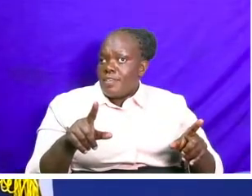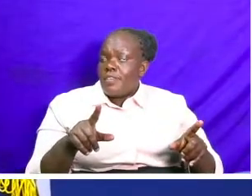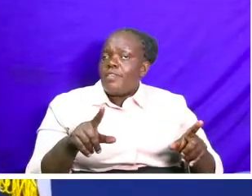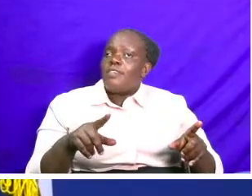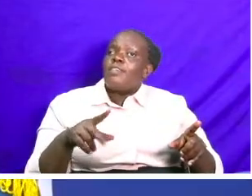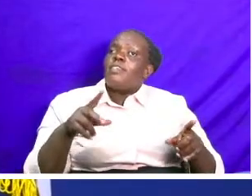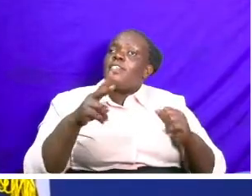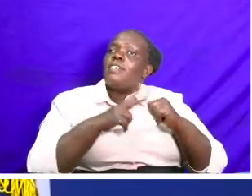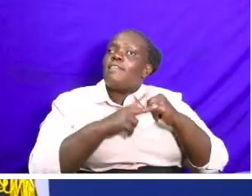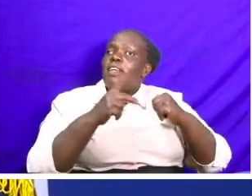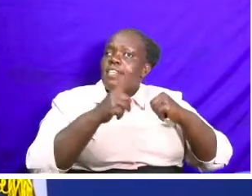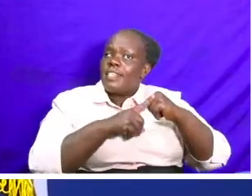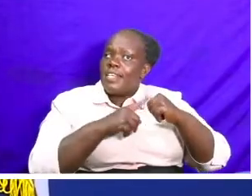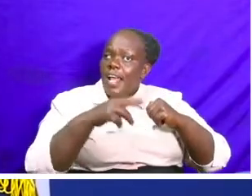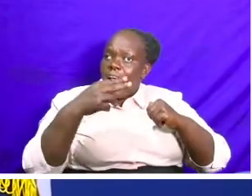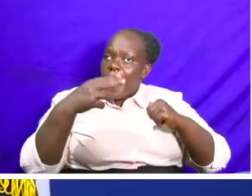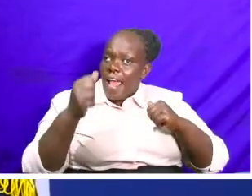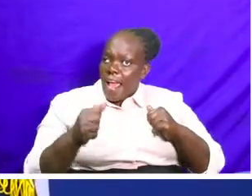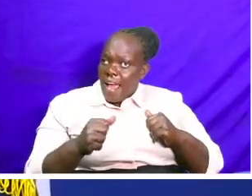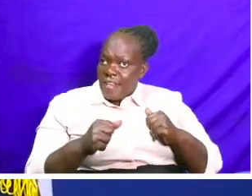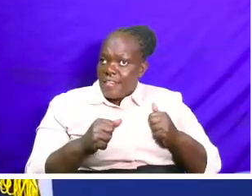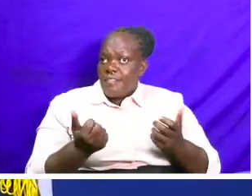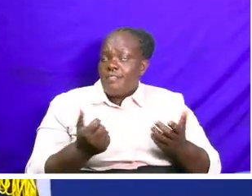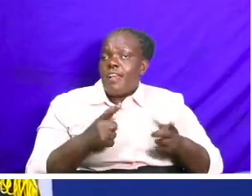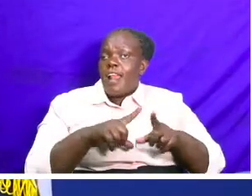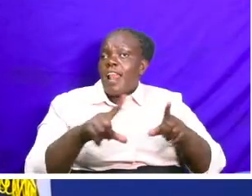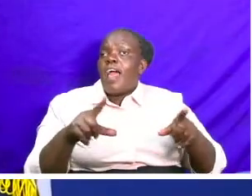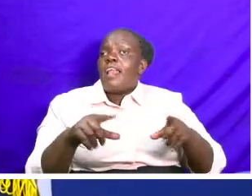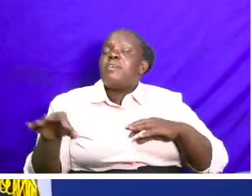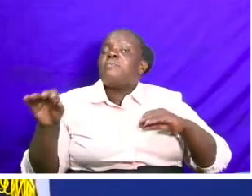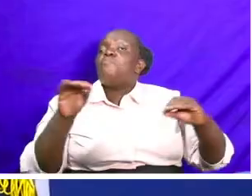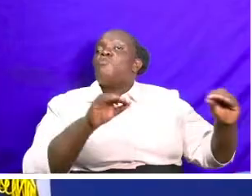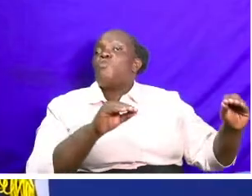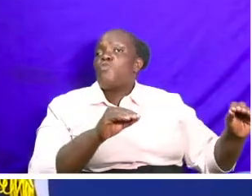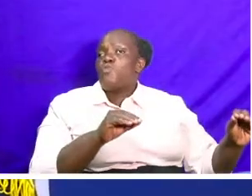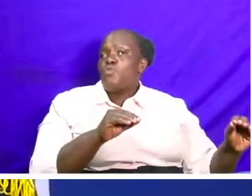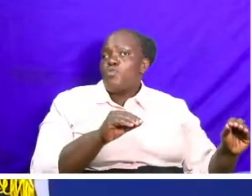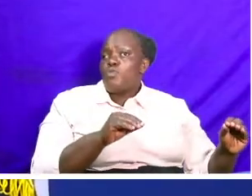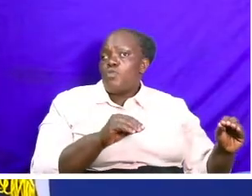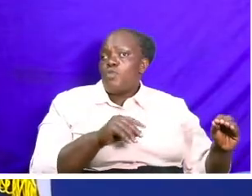ekari 76, na